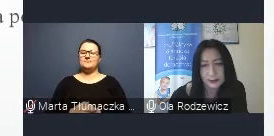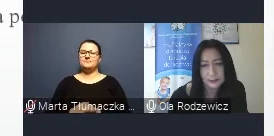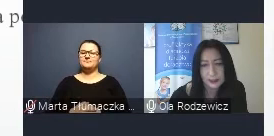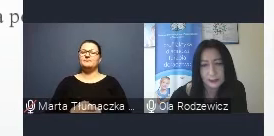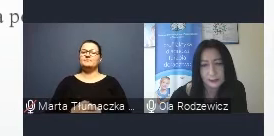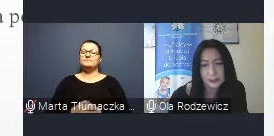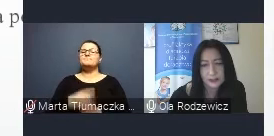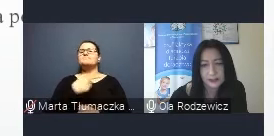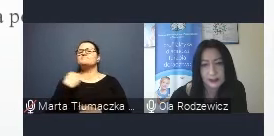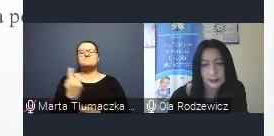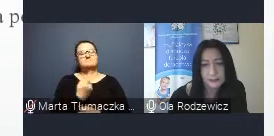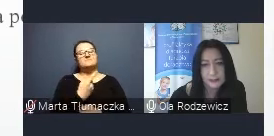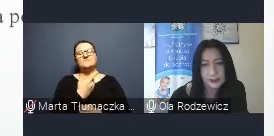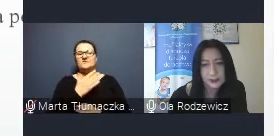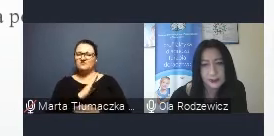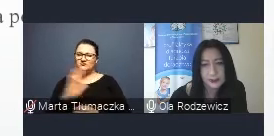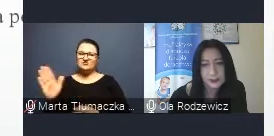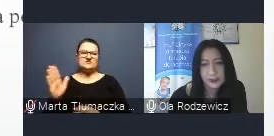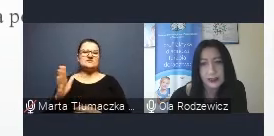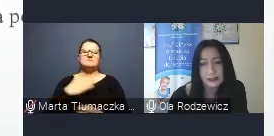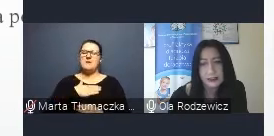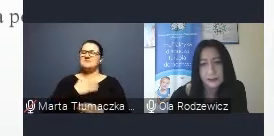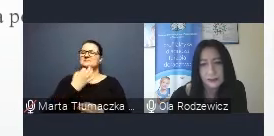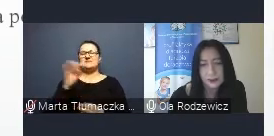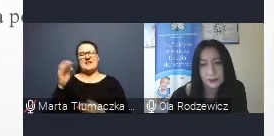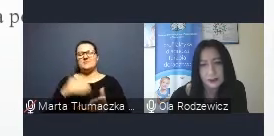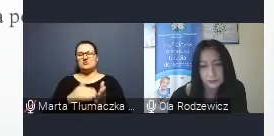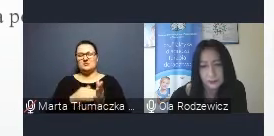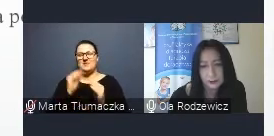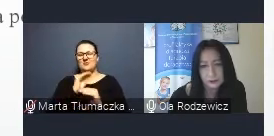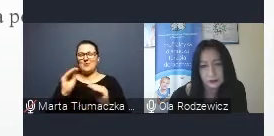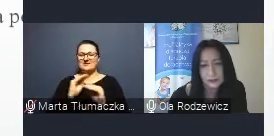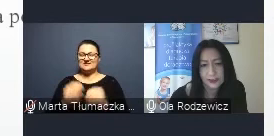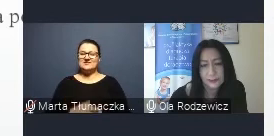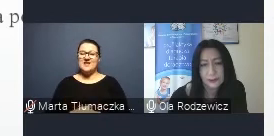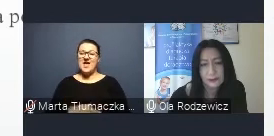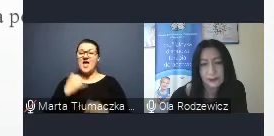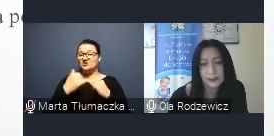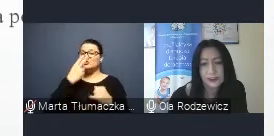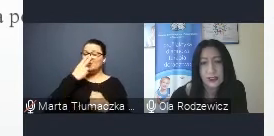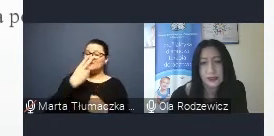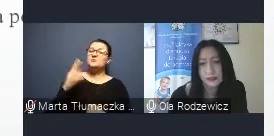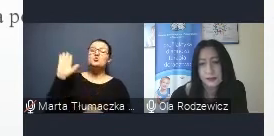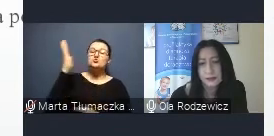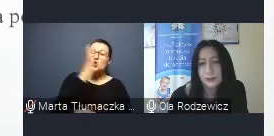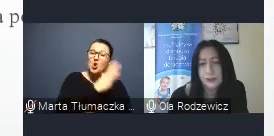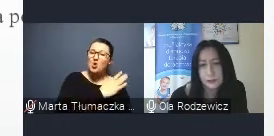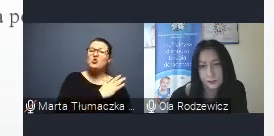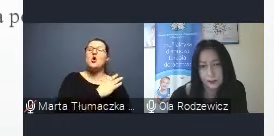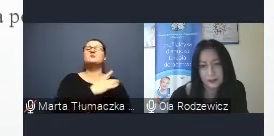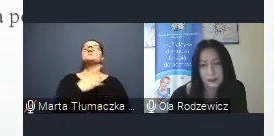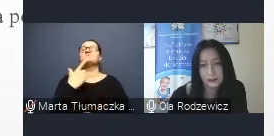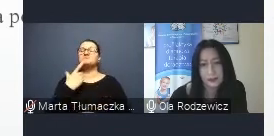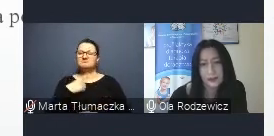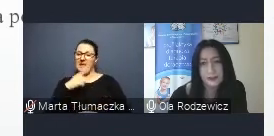o specjalnych potrzebach edukacyjnych. I mam wrażenie, że kiedy tak spojrzymy na tę różnorodność w taki sposób i też my się w